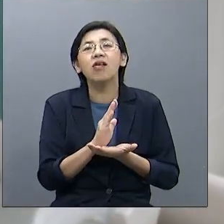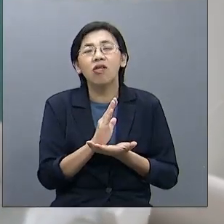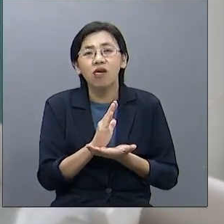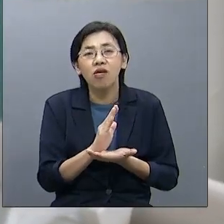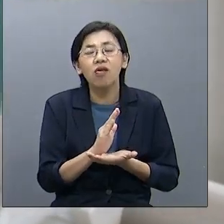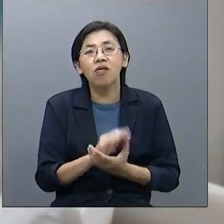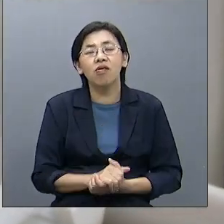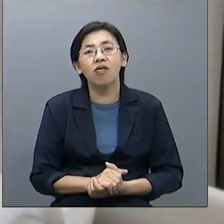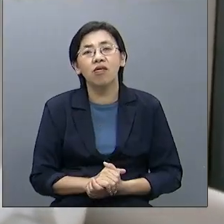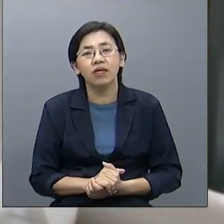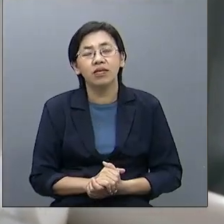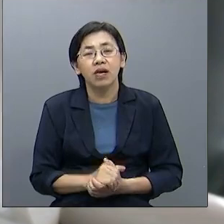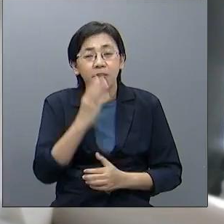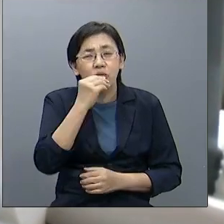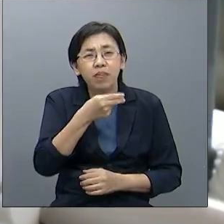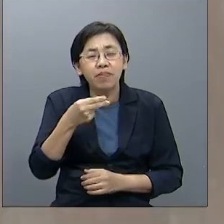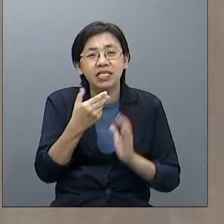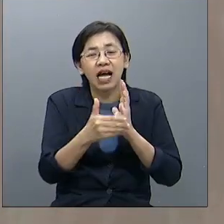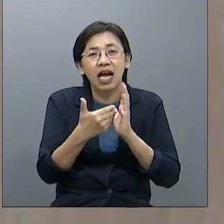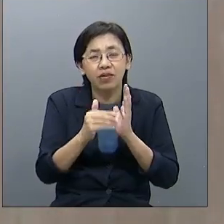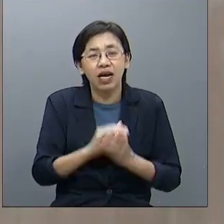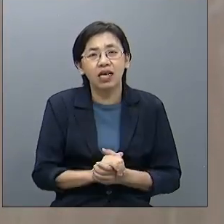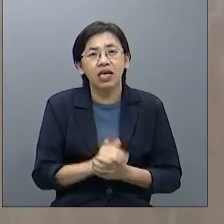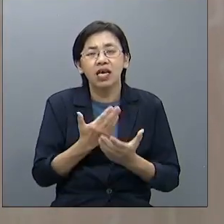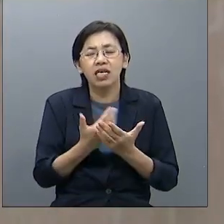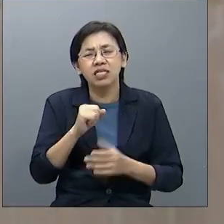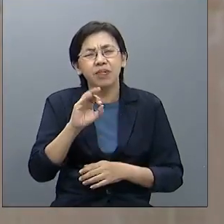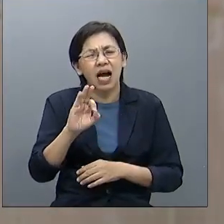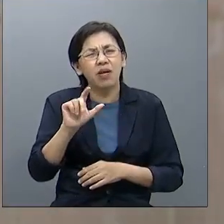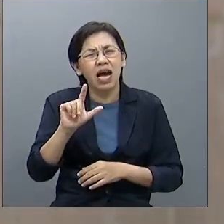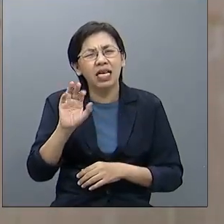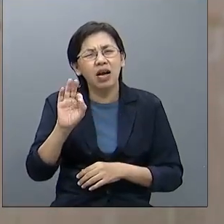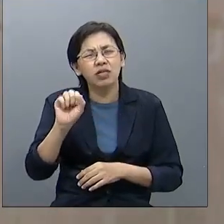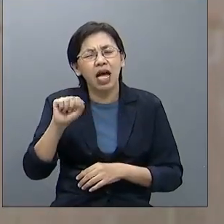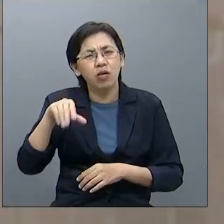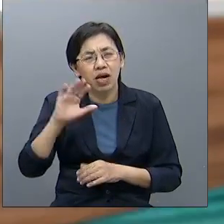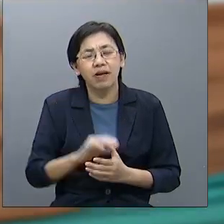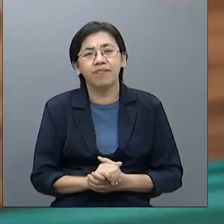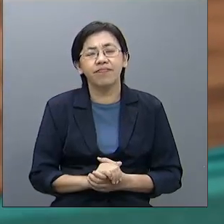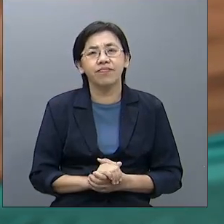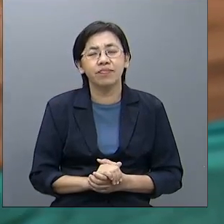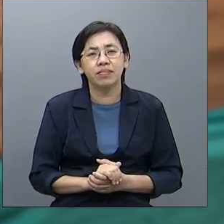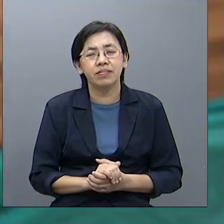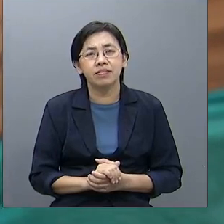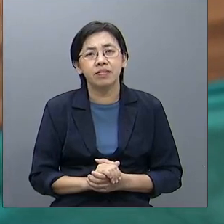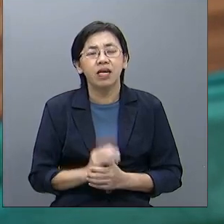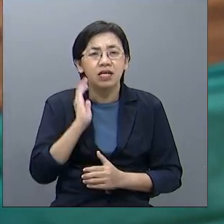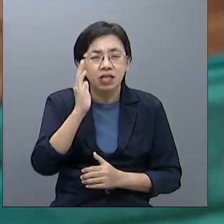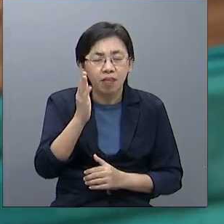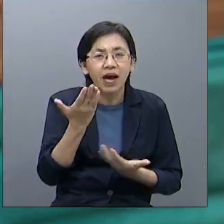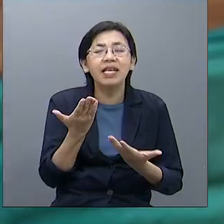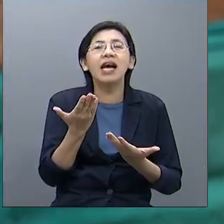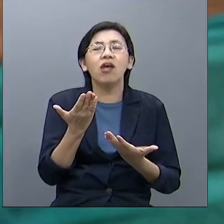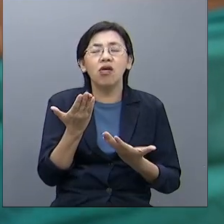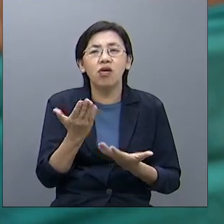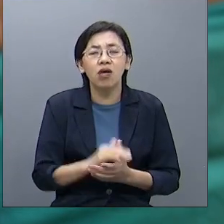าะรวมเป็นมูลค่าทั้งหมดแมน19ล้าน 995,000 กว่าบาทแล้วพอเขาจะได้รับอีกต่อไปในครั้งสุด